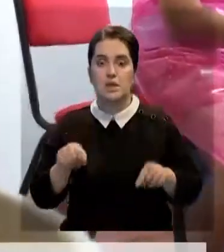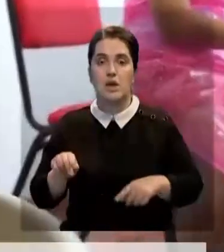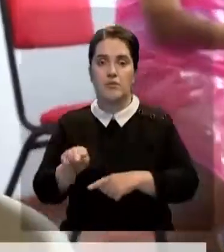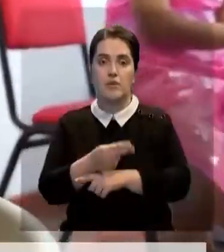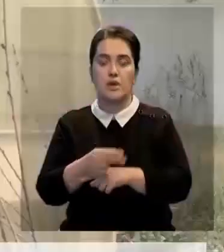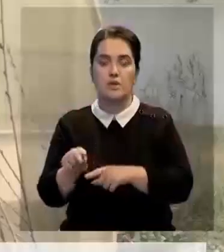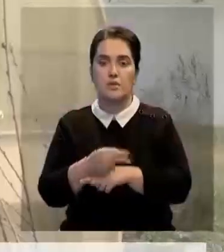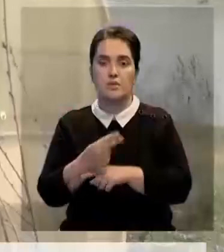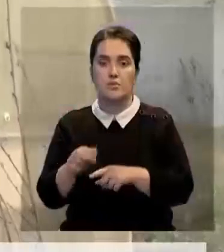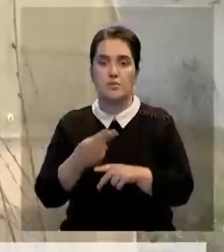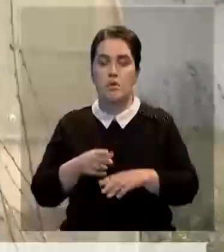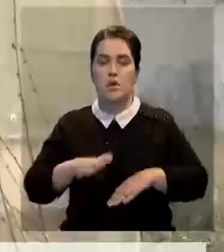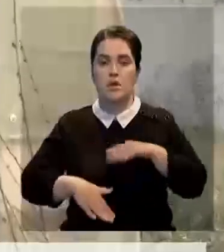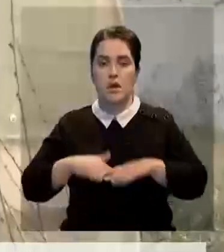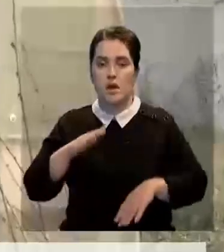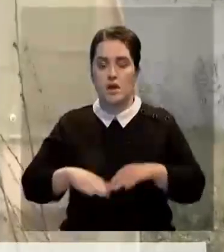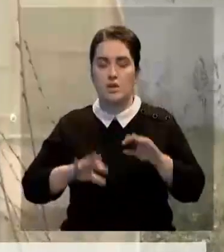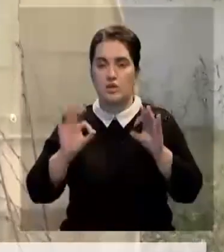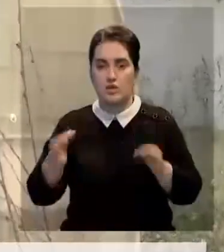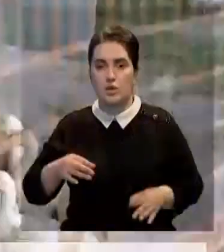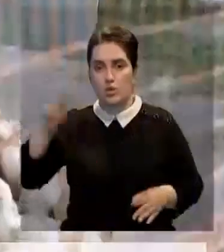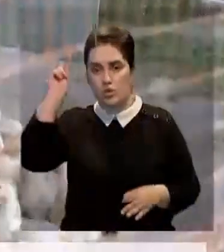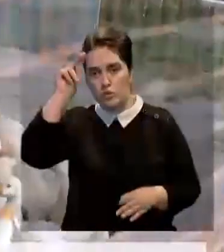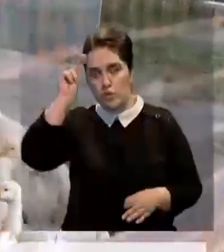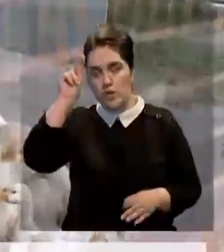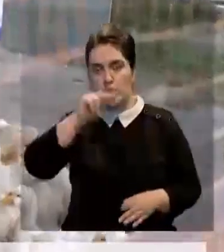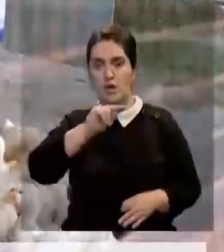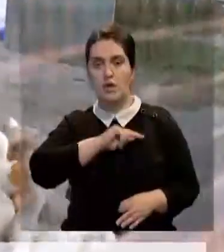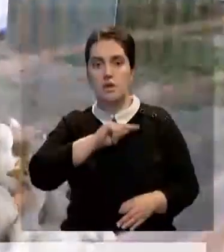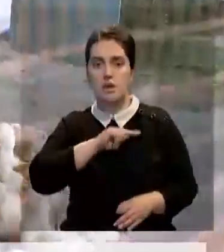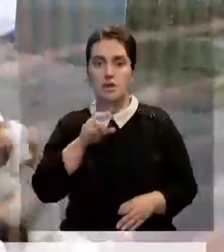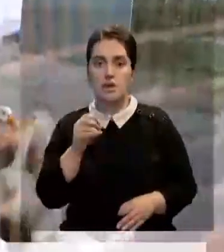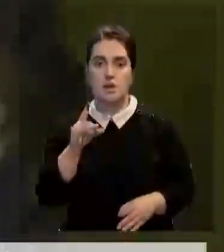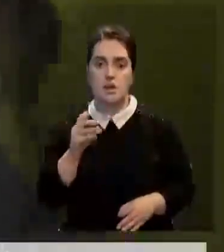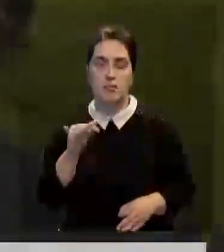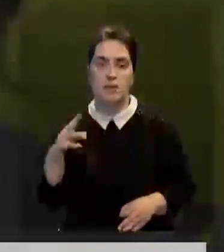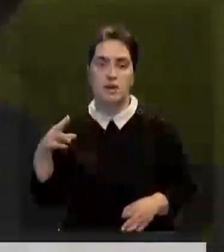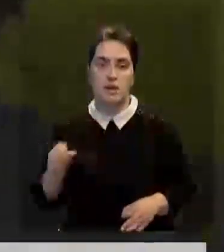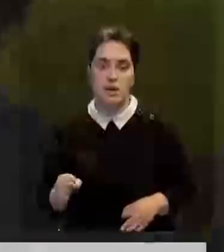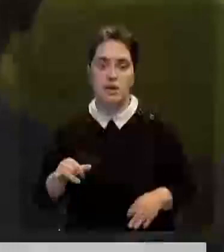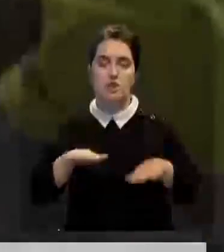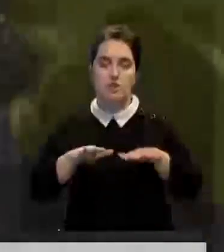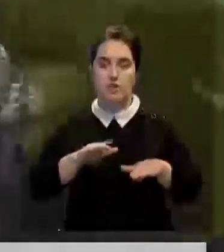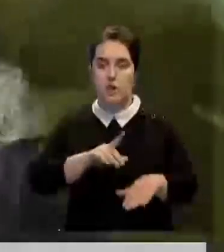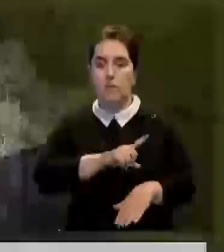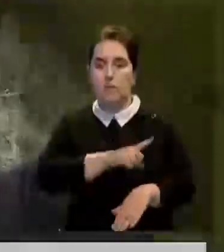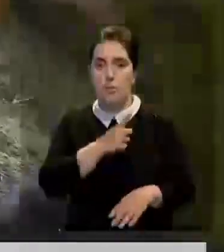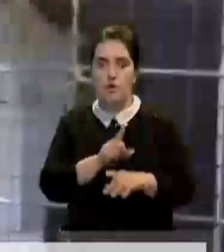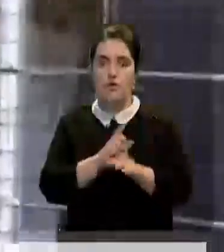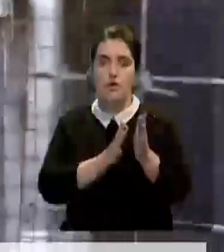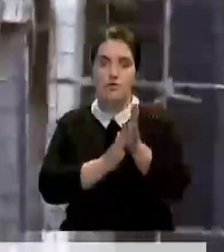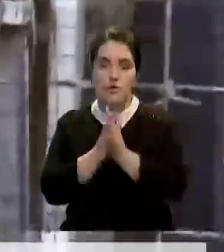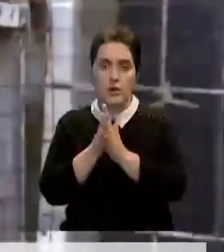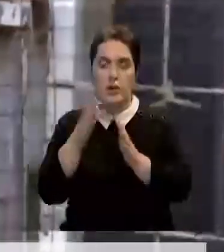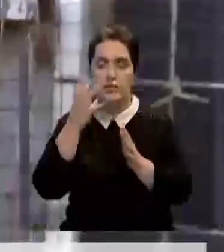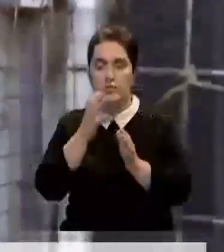воспитанников приобщают к рукоделию, прикладному искусству, учат работать с керамикой и познавать секреты швейного мастерства. А еще выращивать овощи